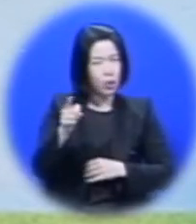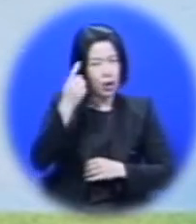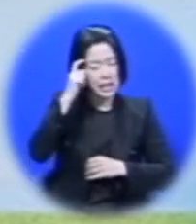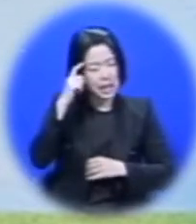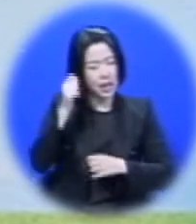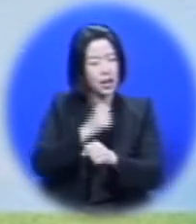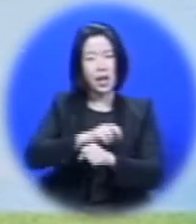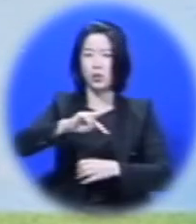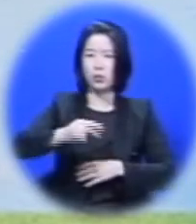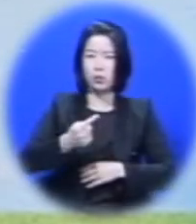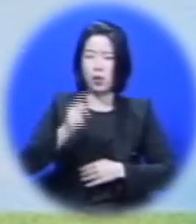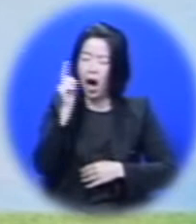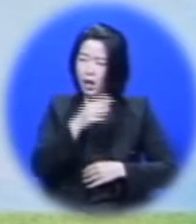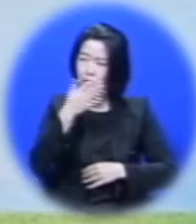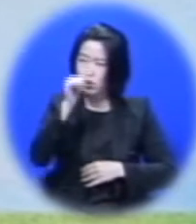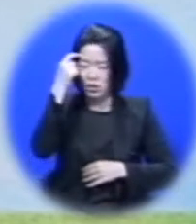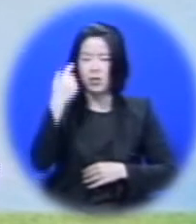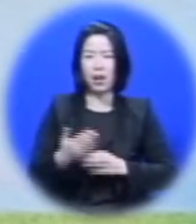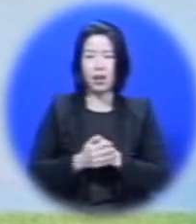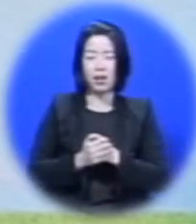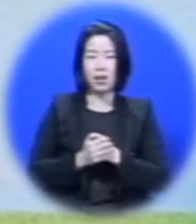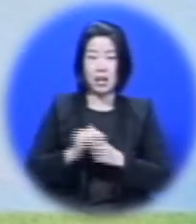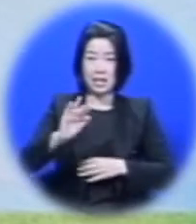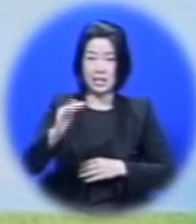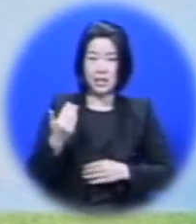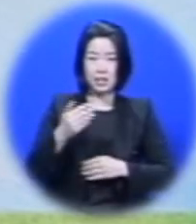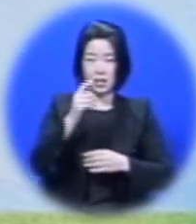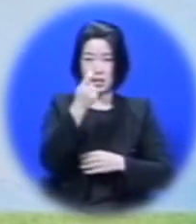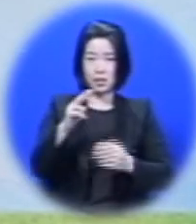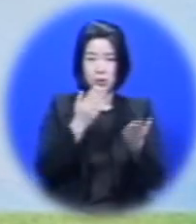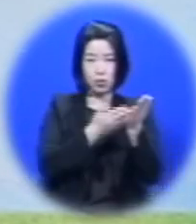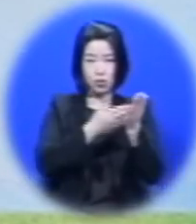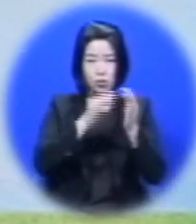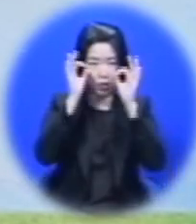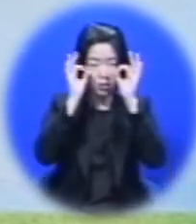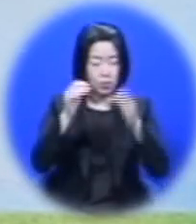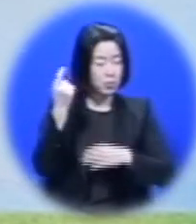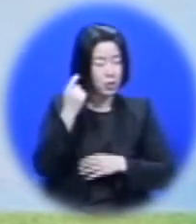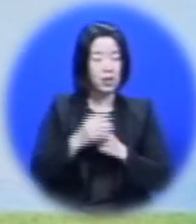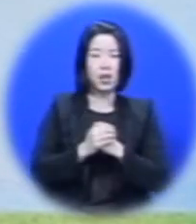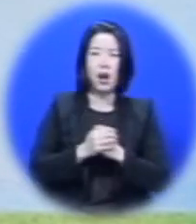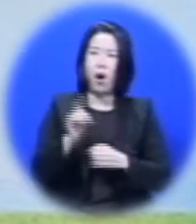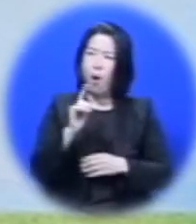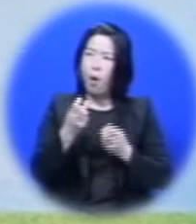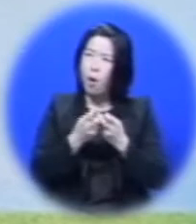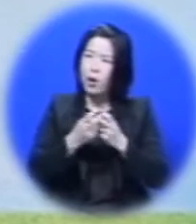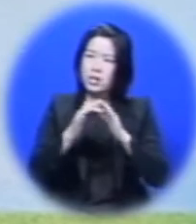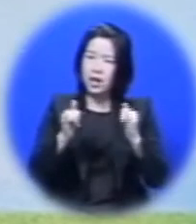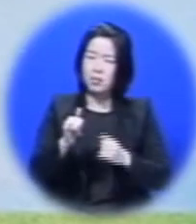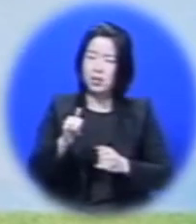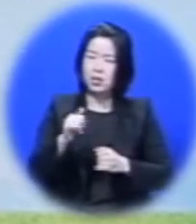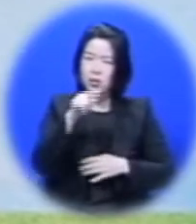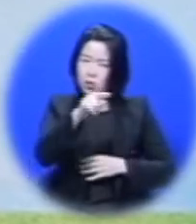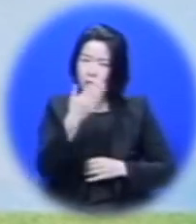것이 그렇게 악할 수 있죠? 최근에 뉴스를 들으면서 어떻게 사람이 그럴 수 있나, 이런